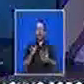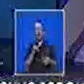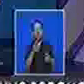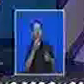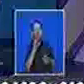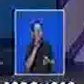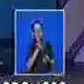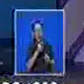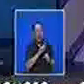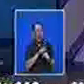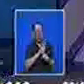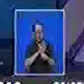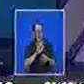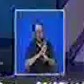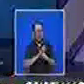Sudah habis.